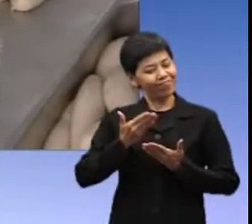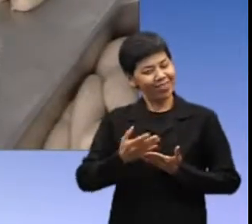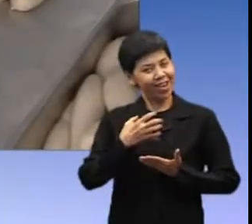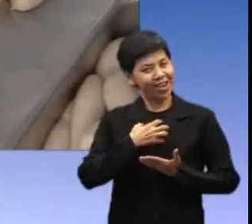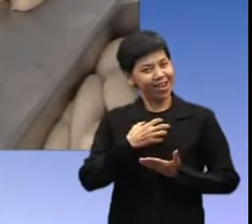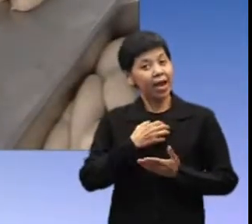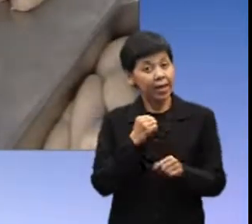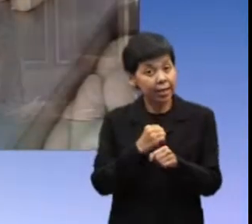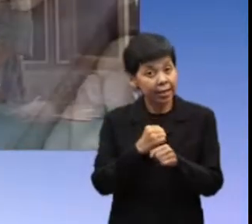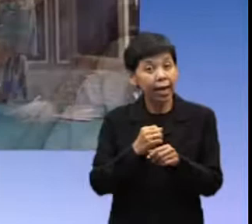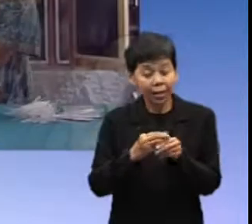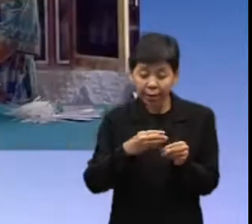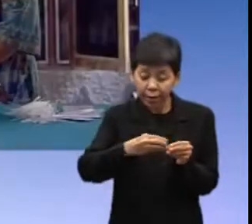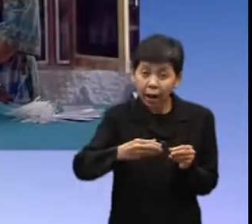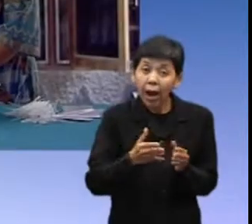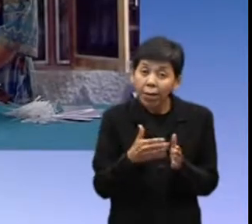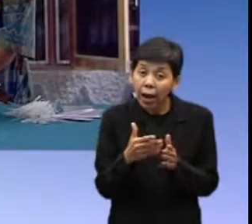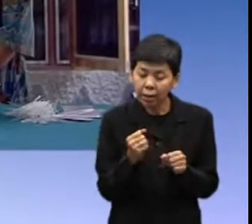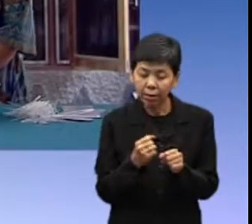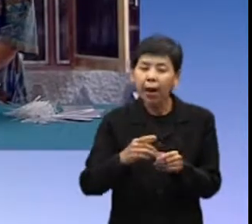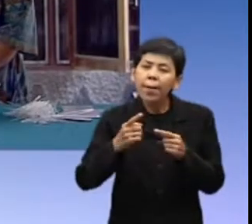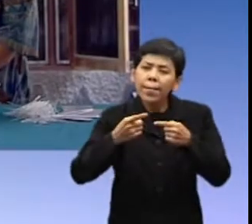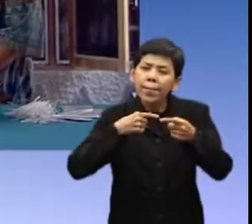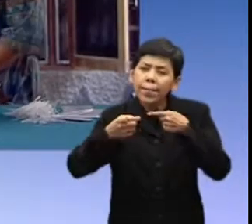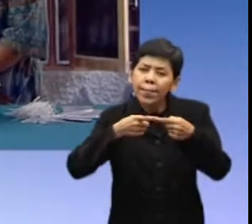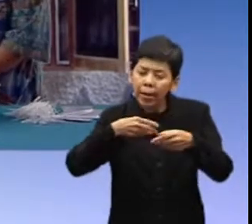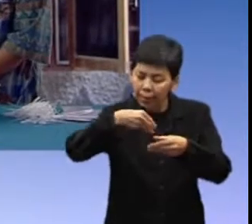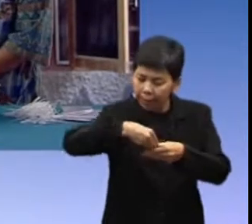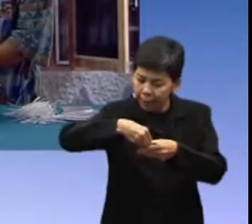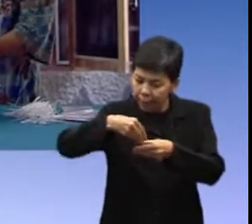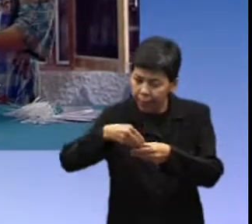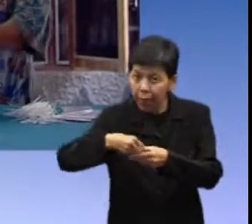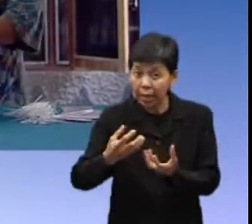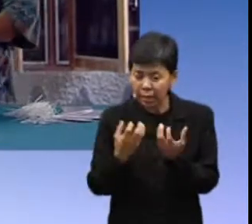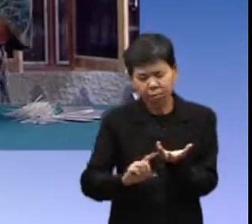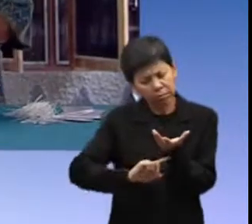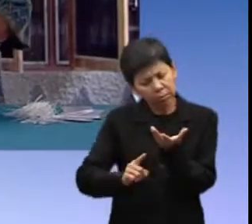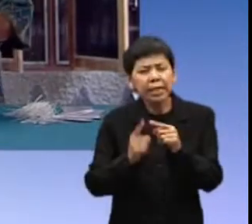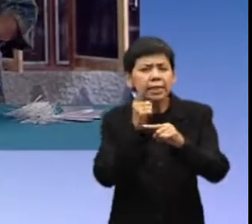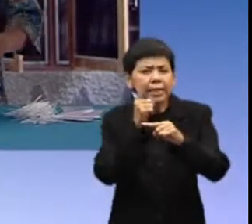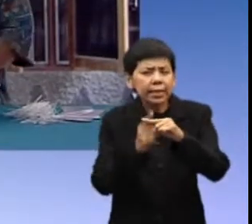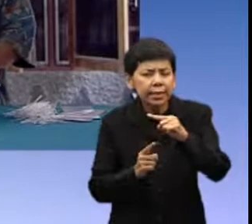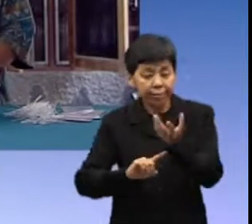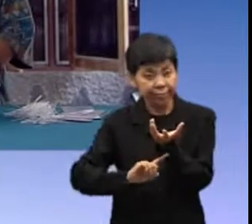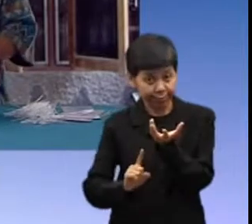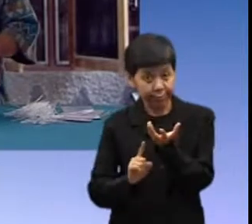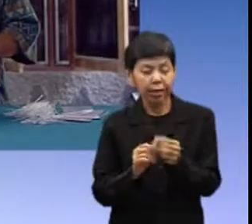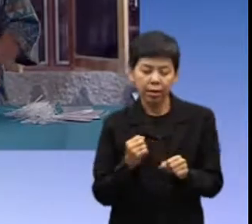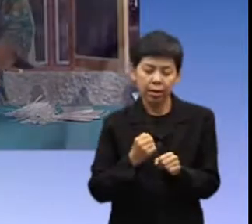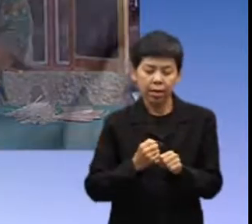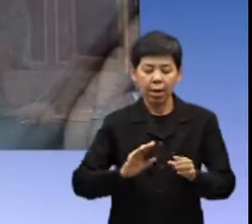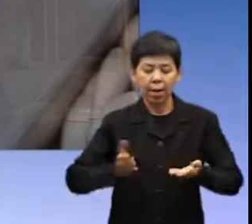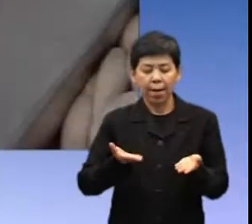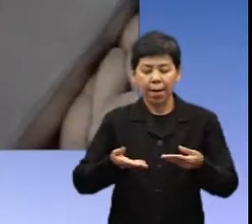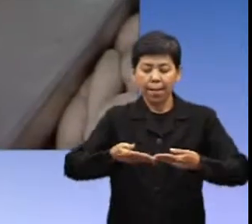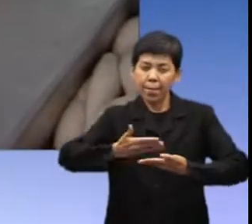านเริ่มจากการบรรจุไส้กรอกปลาลงในถุงพลาสติกตามน้ำหนักที่กำหนดไว้ประมาณครึ่งกิโลกรัม